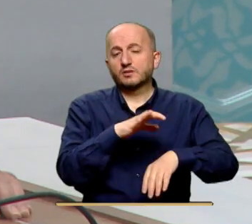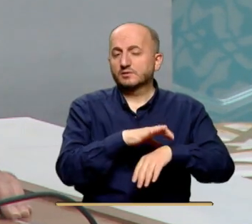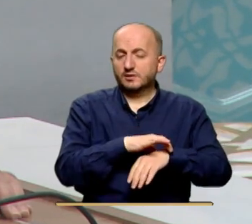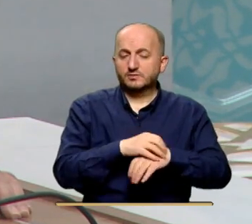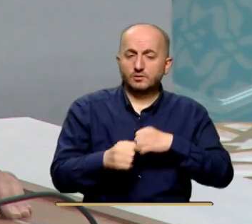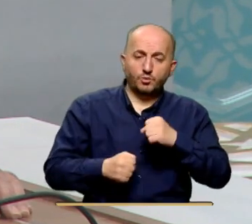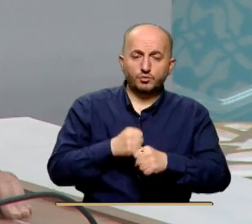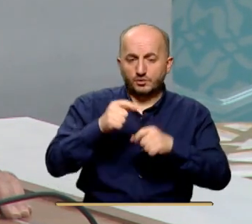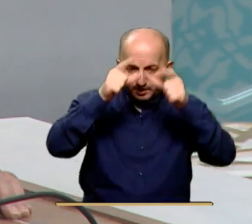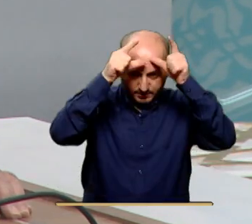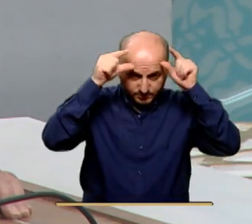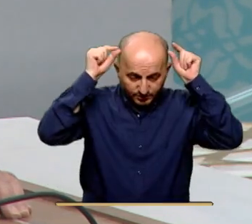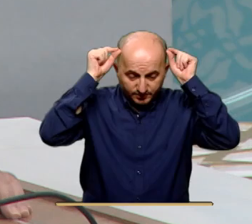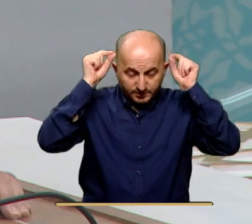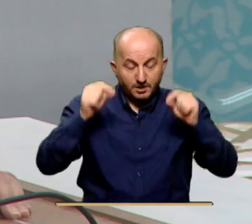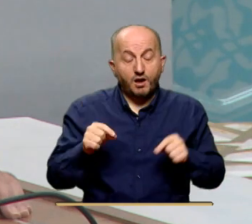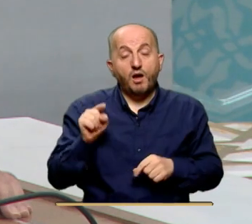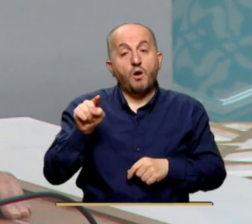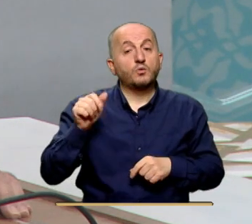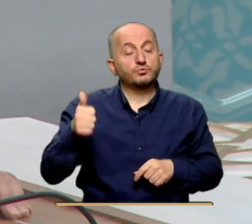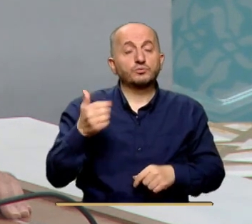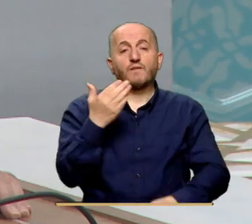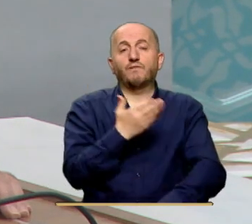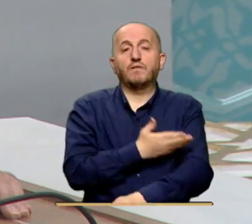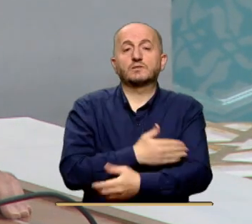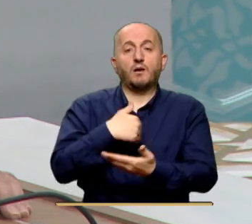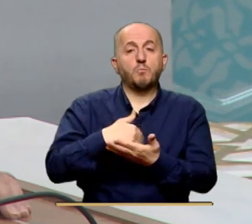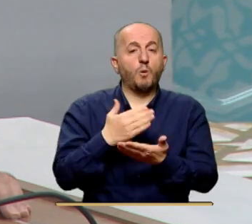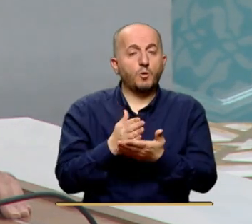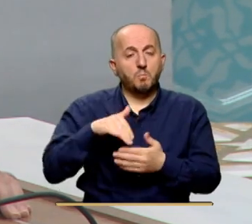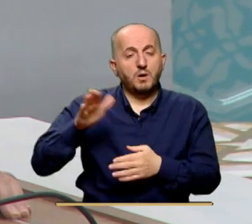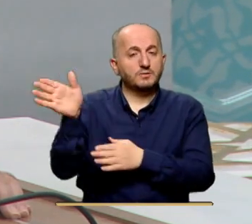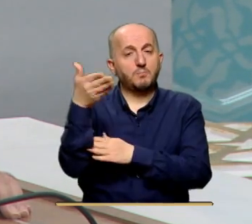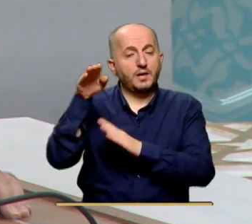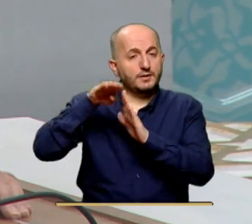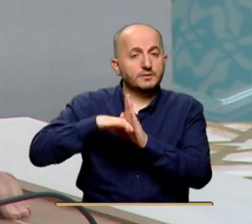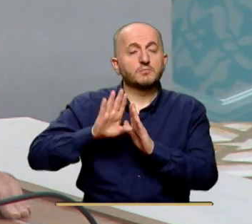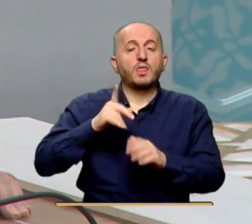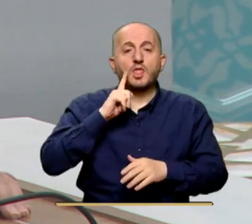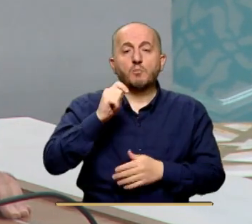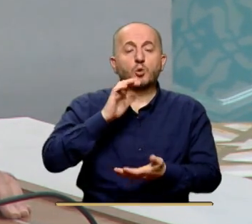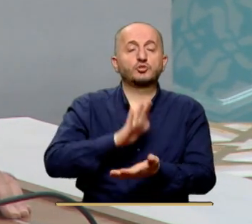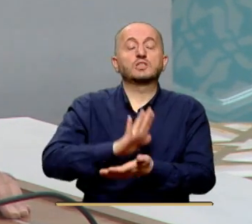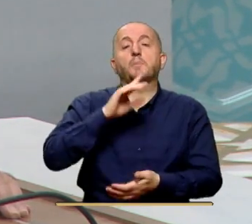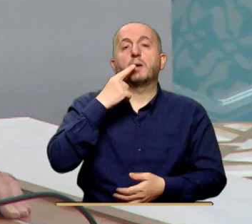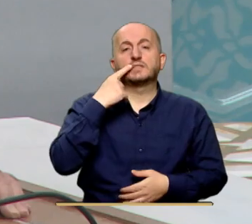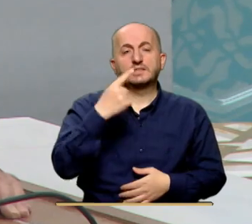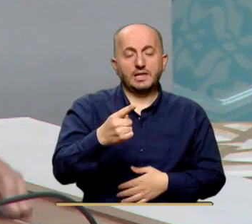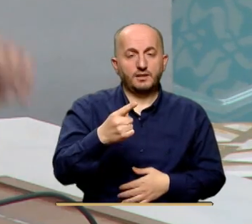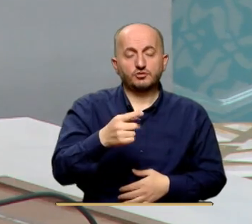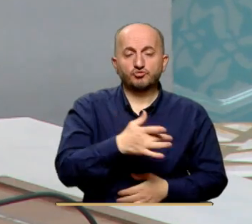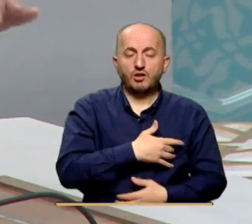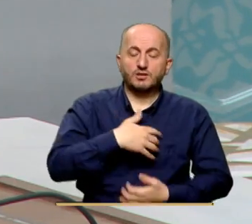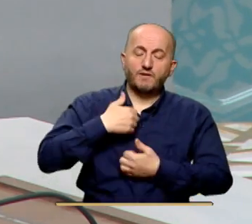hastanesinde koşan hemşiresine, o gün vatan bölünmez, bayrak inmez, namus çiğnenmez diyerek